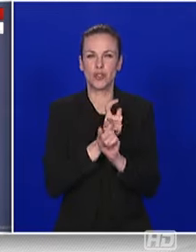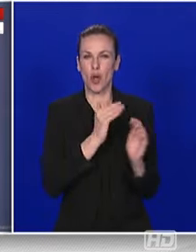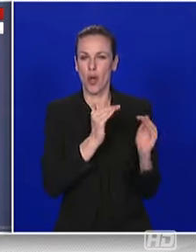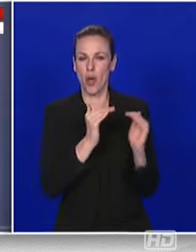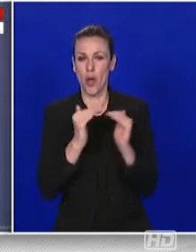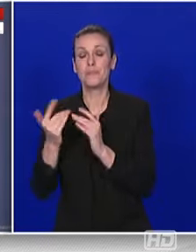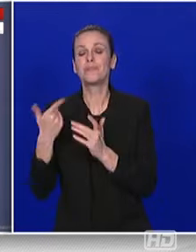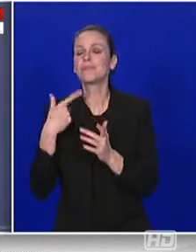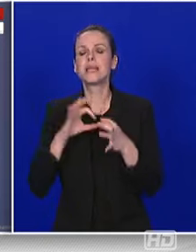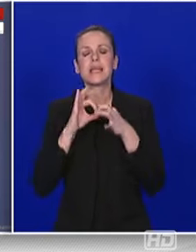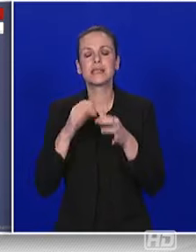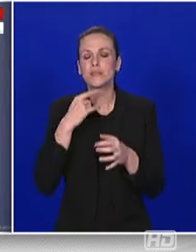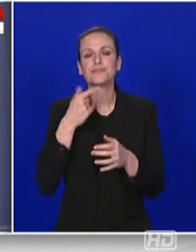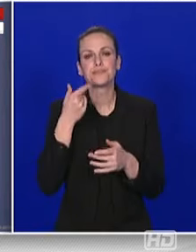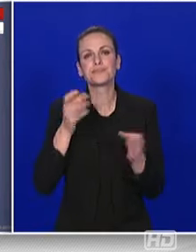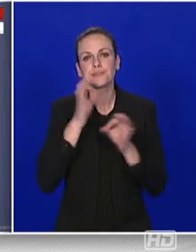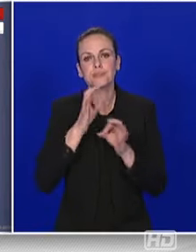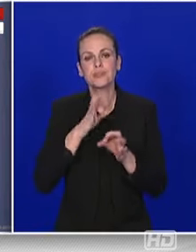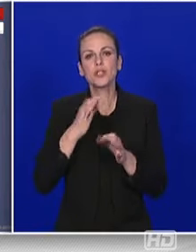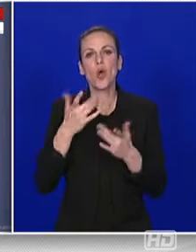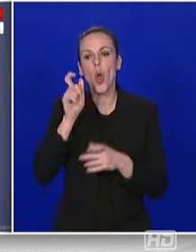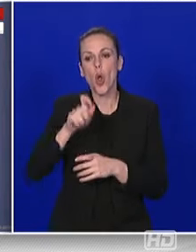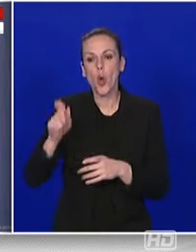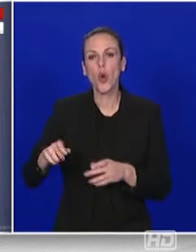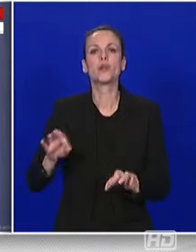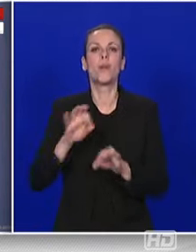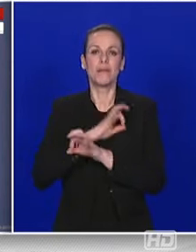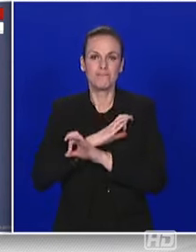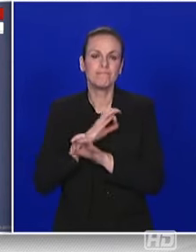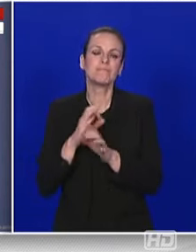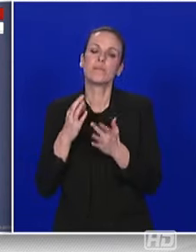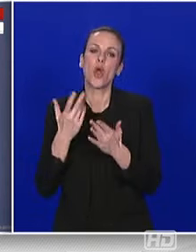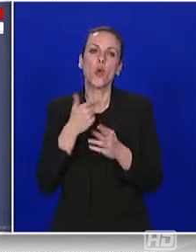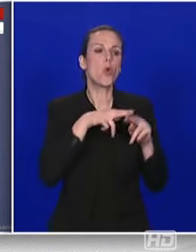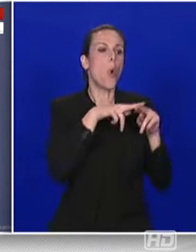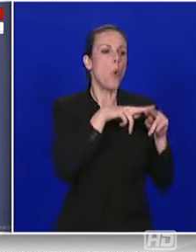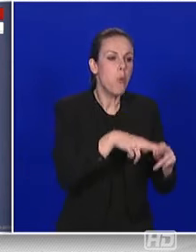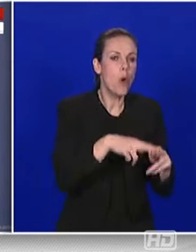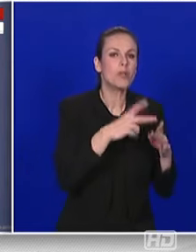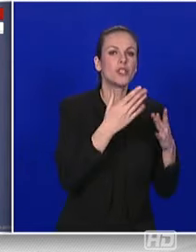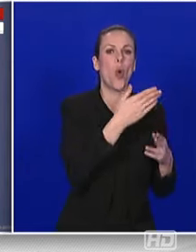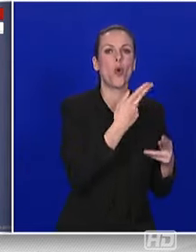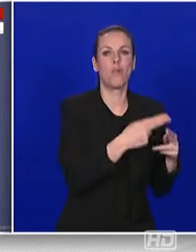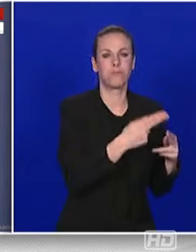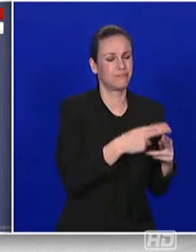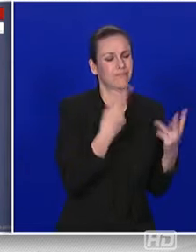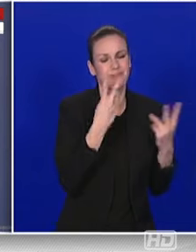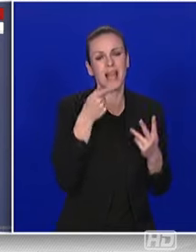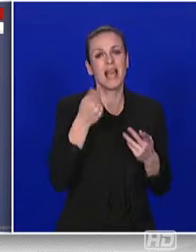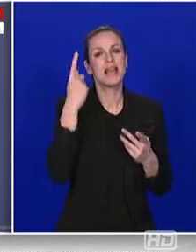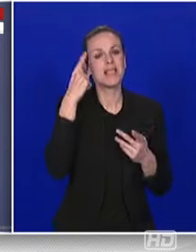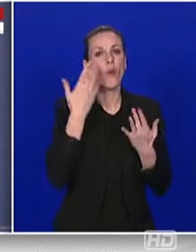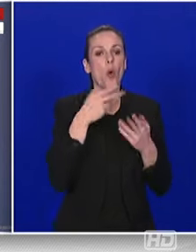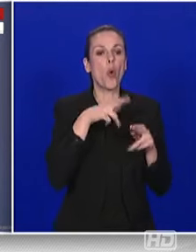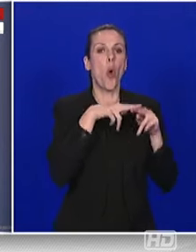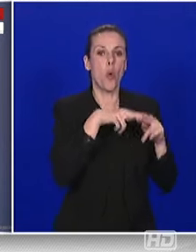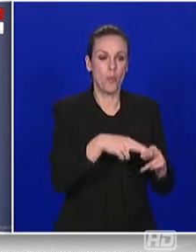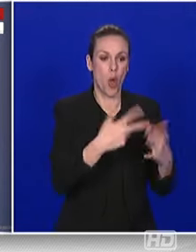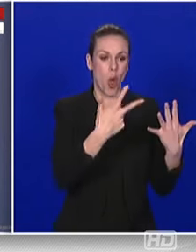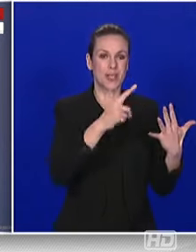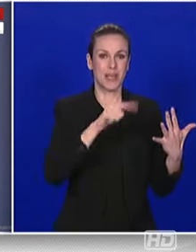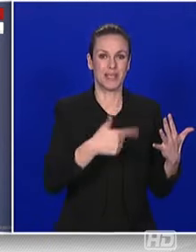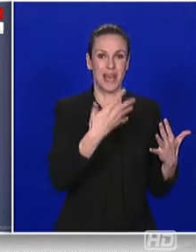to je da će, nažalost, broj preminulih biti sukladan broju hospitaliziranih, jer znamo otprilike da je broj hospitaliziranih